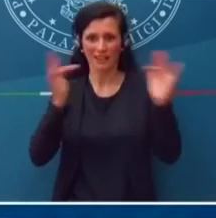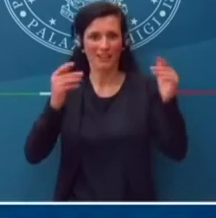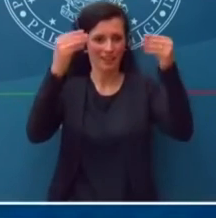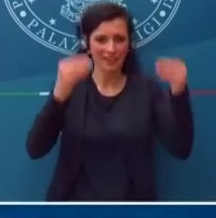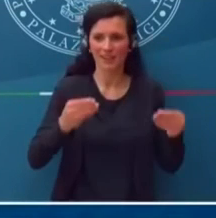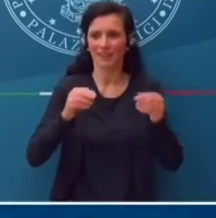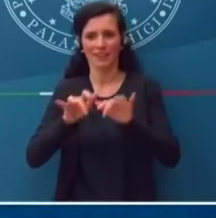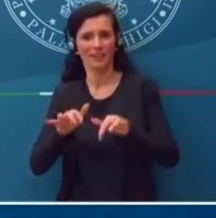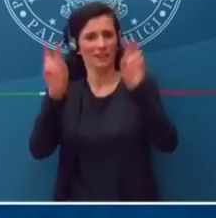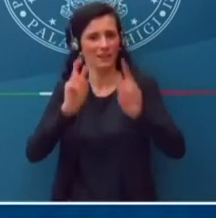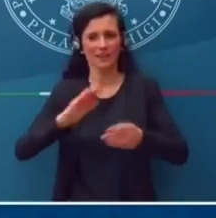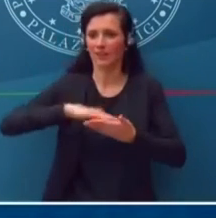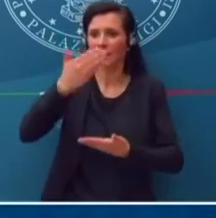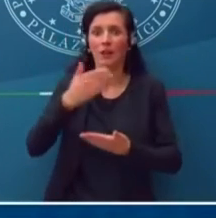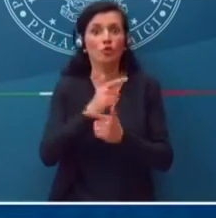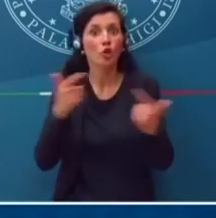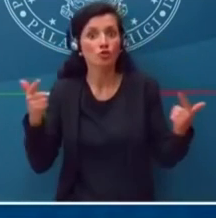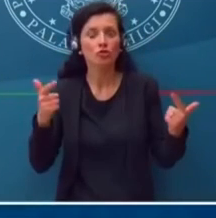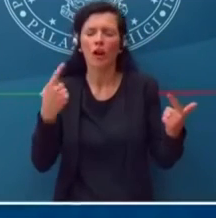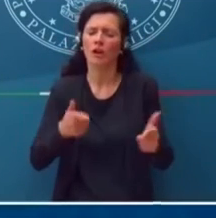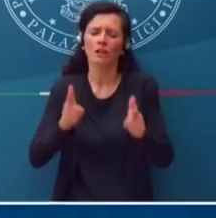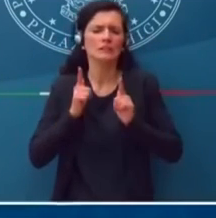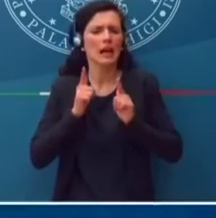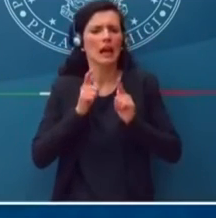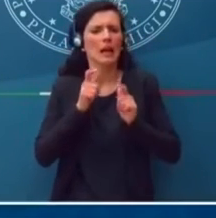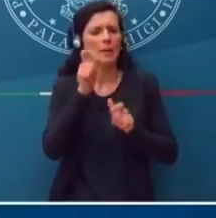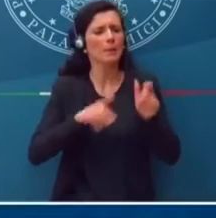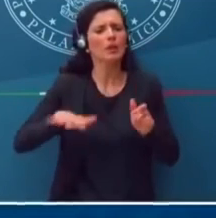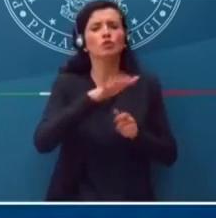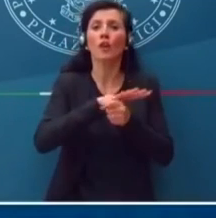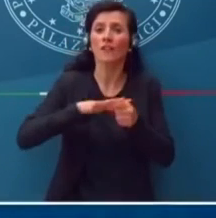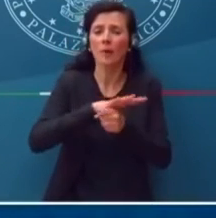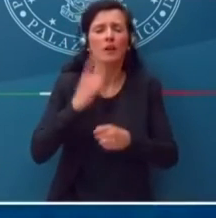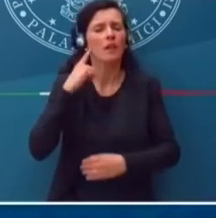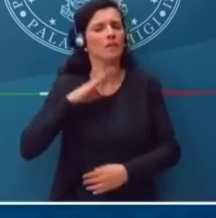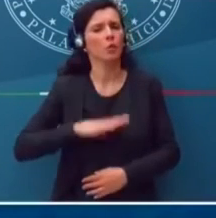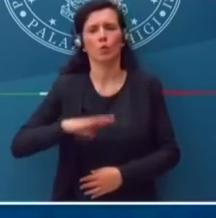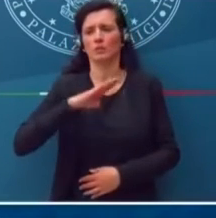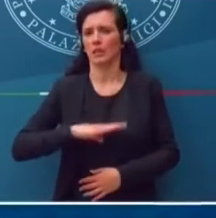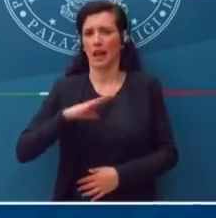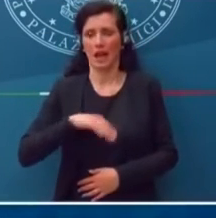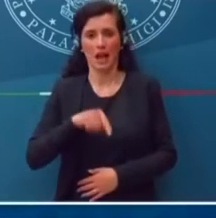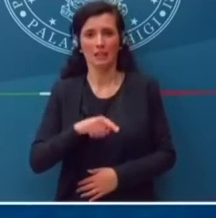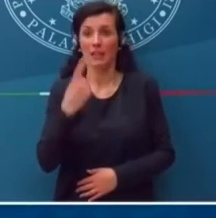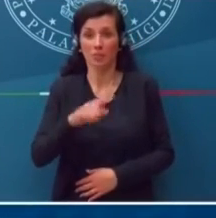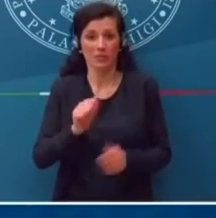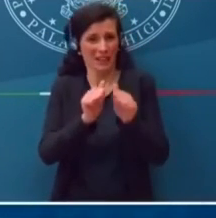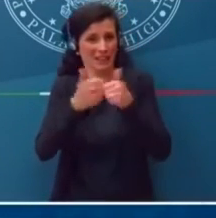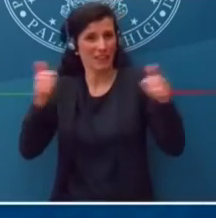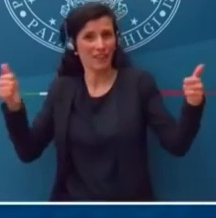delle grandi frustrazioni di questo periodo. Questa, tra l'altro, questa disparità, questo